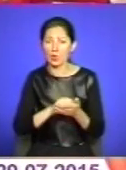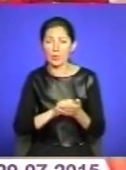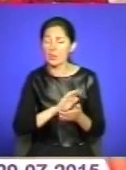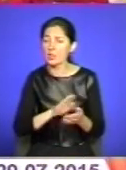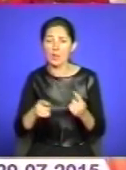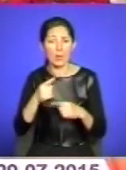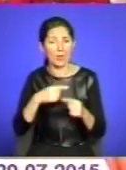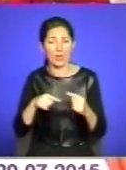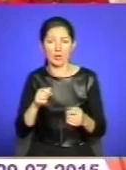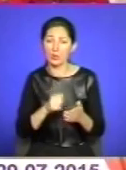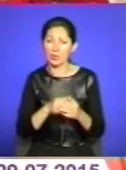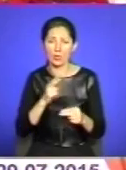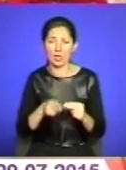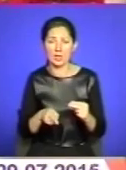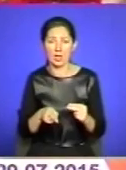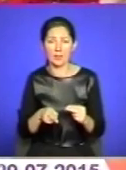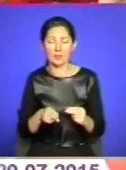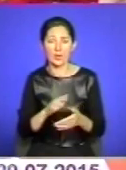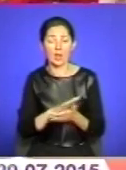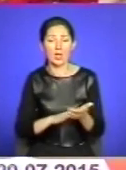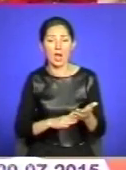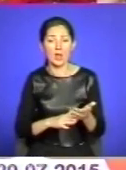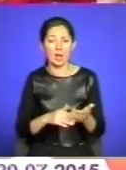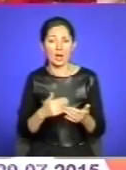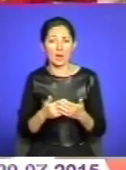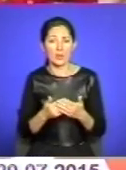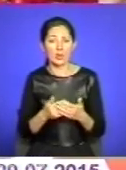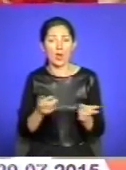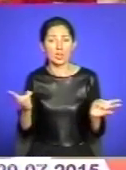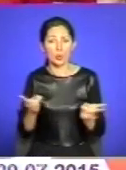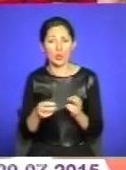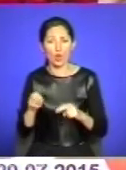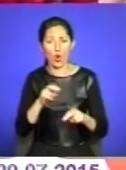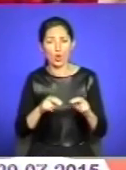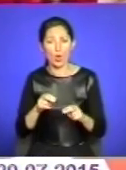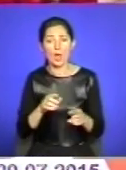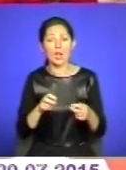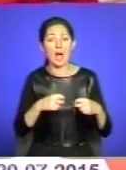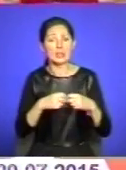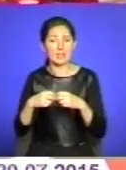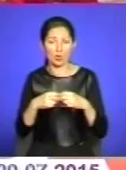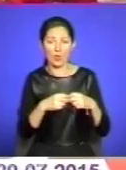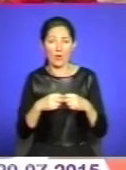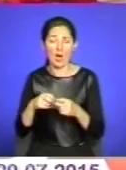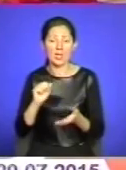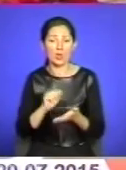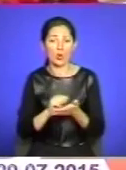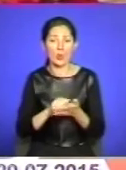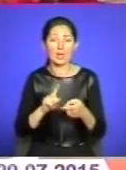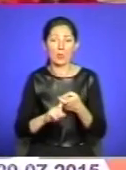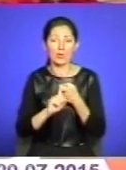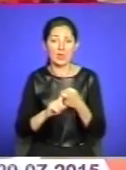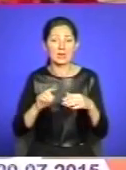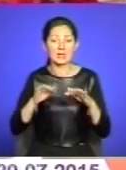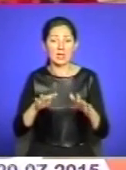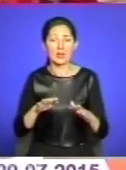повернуті до кінця. Далі очевидно, що необхідно шукати його листування і документи, пов'язані з